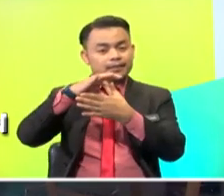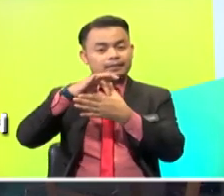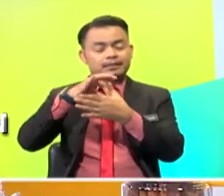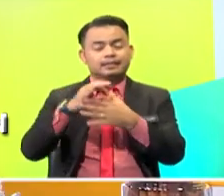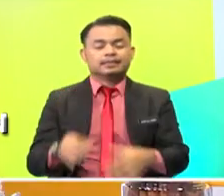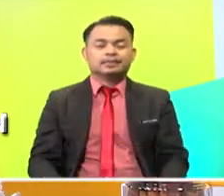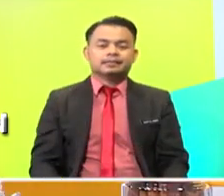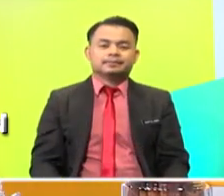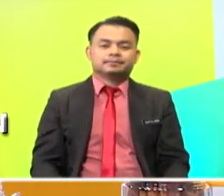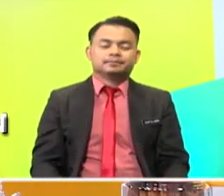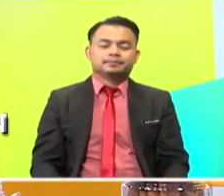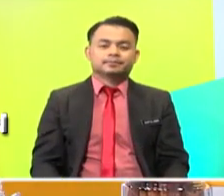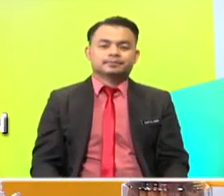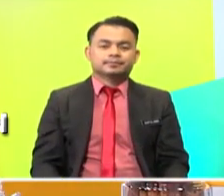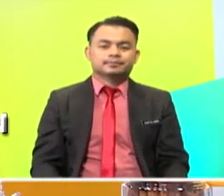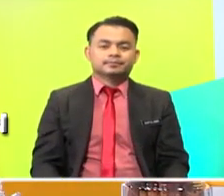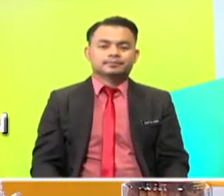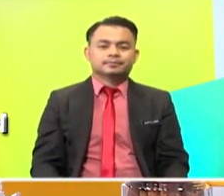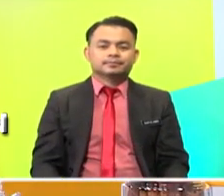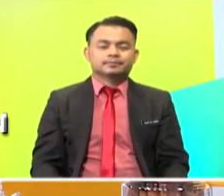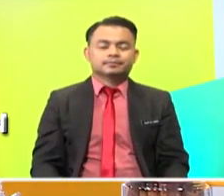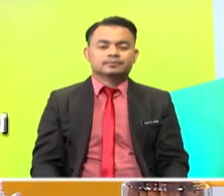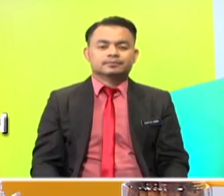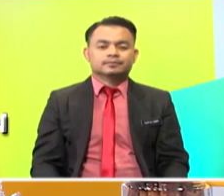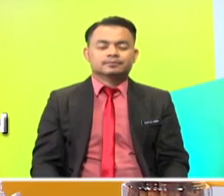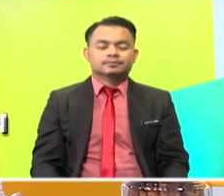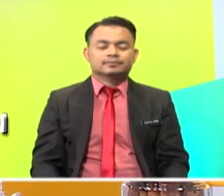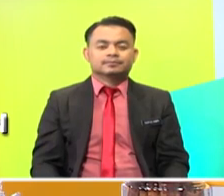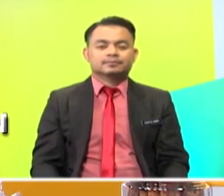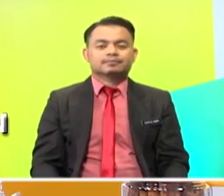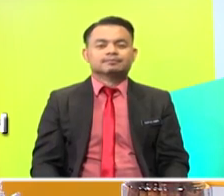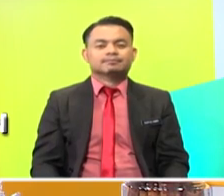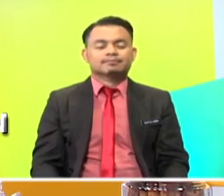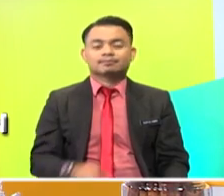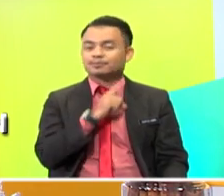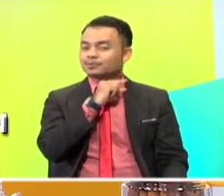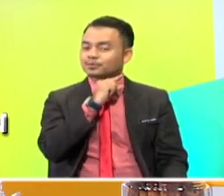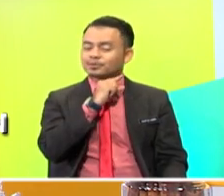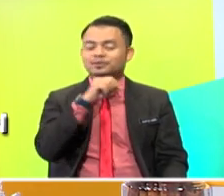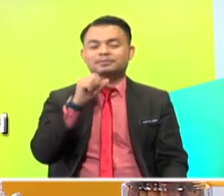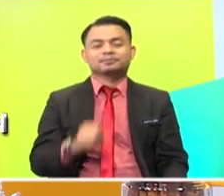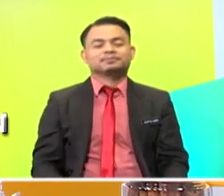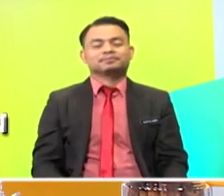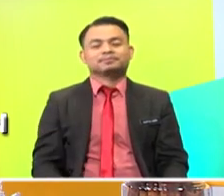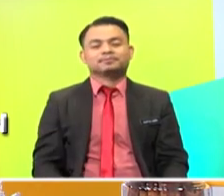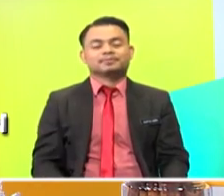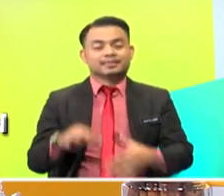seperti Oh burung puyuh betul ke pandai Oke lagi